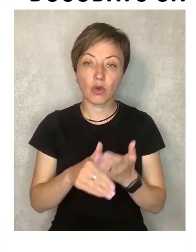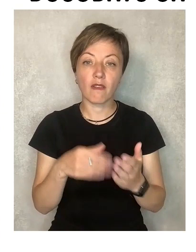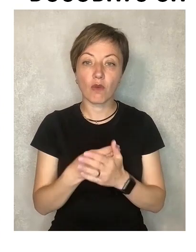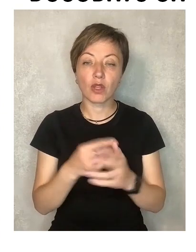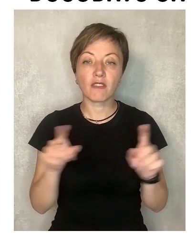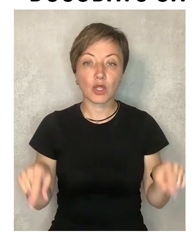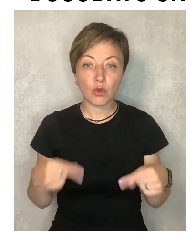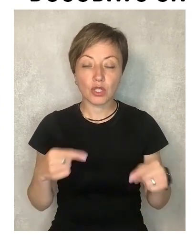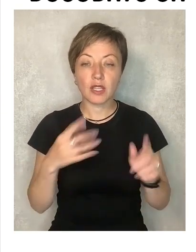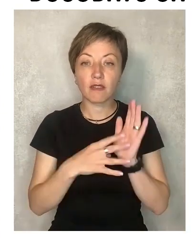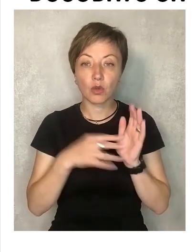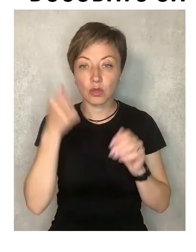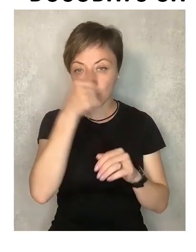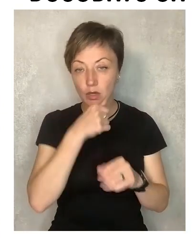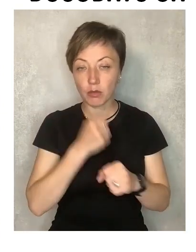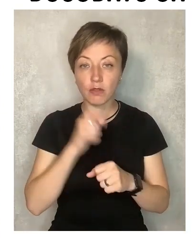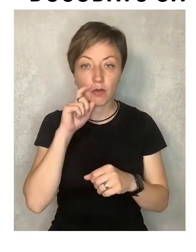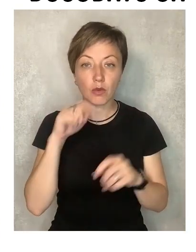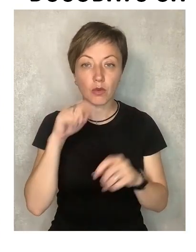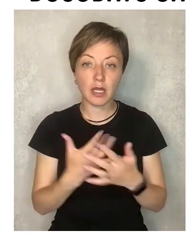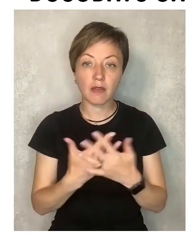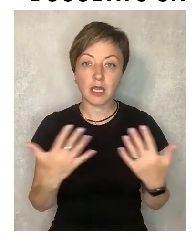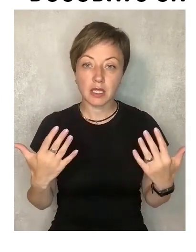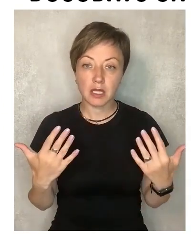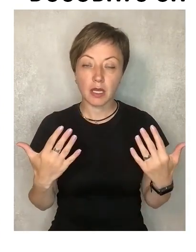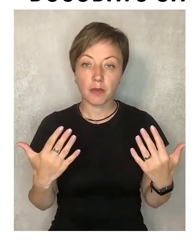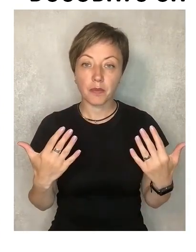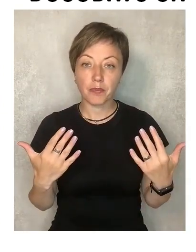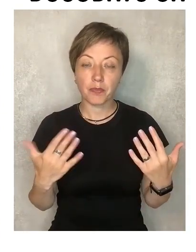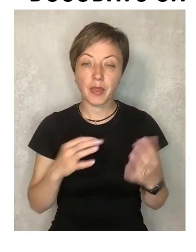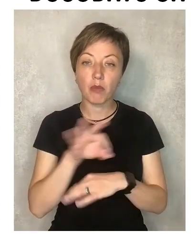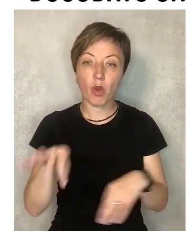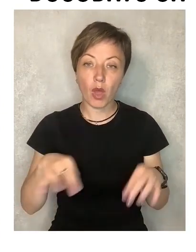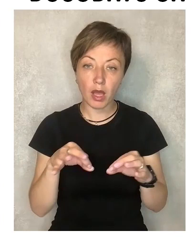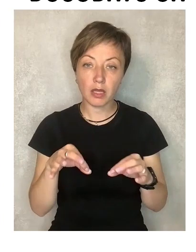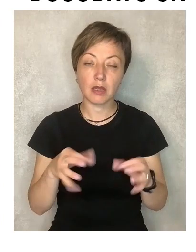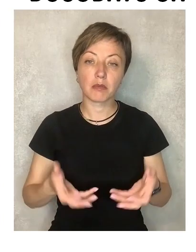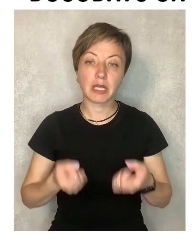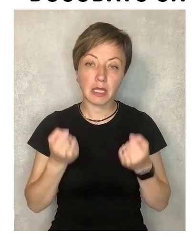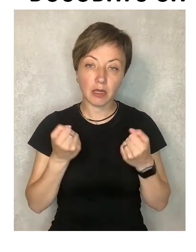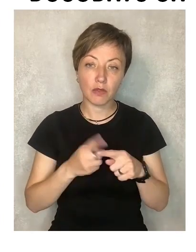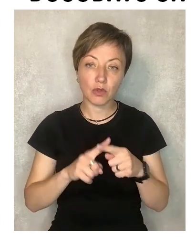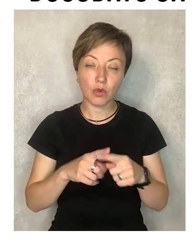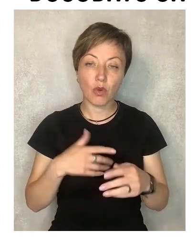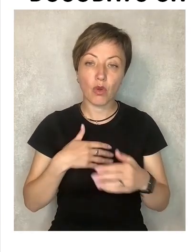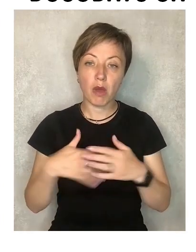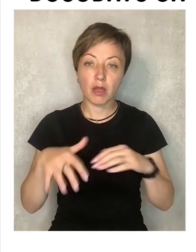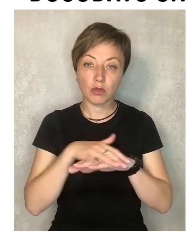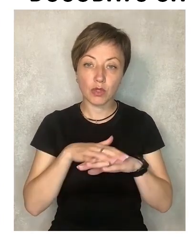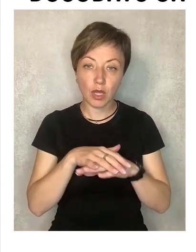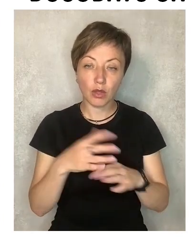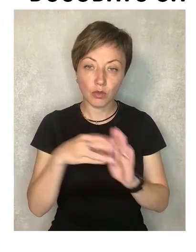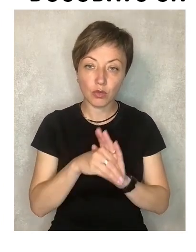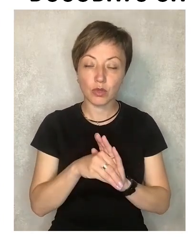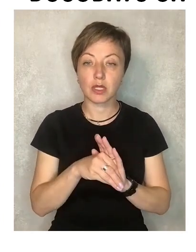ще з 90-х працював в Україні і в різних проєктах підтримував оцю громадську залученість,